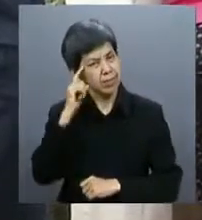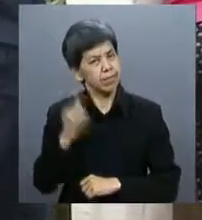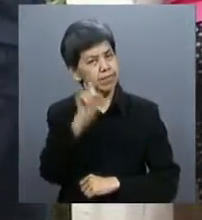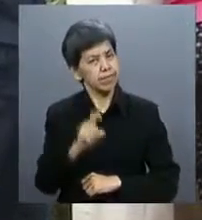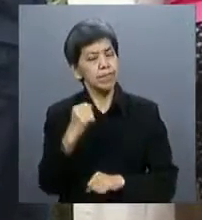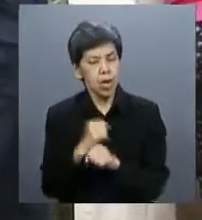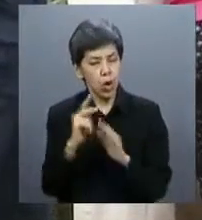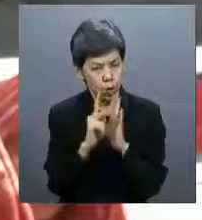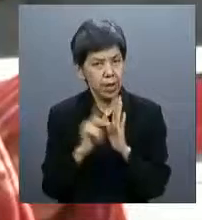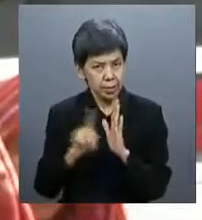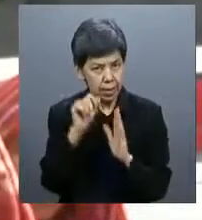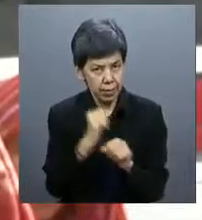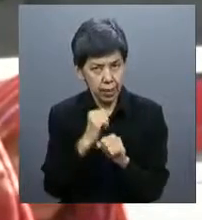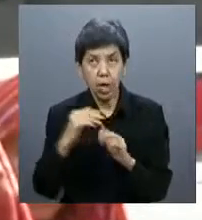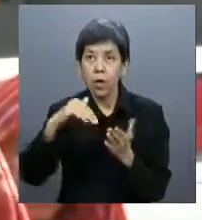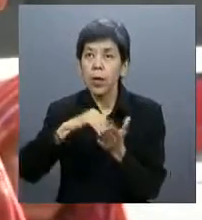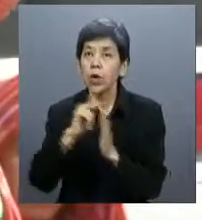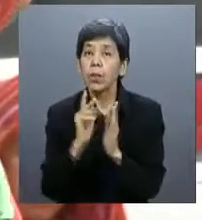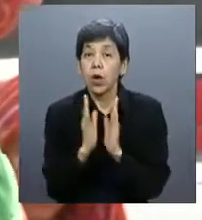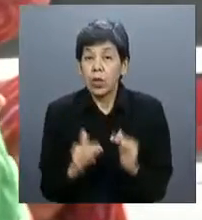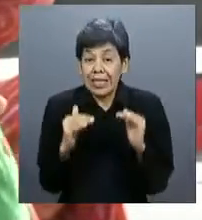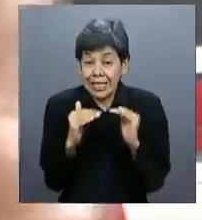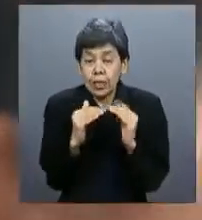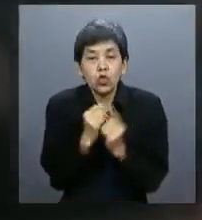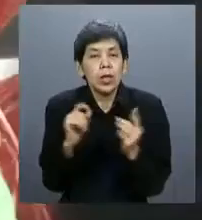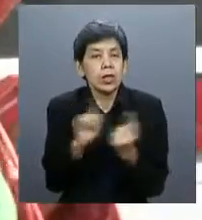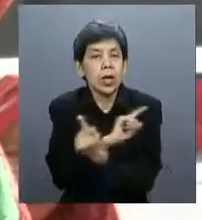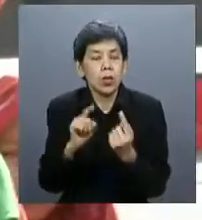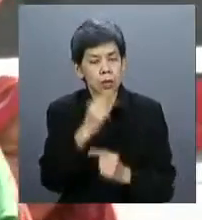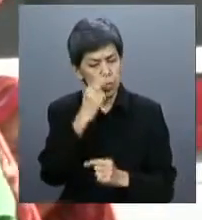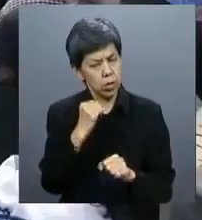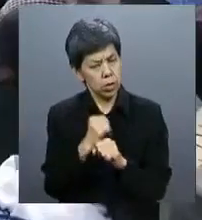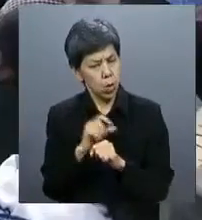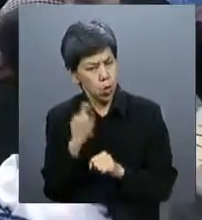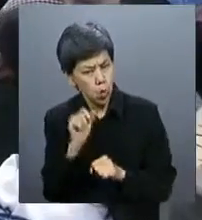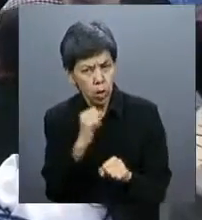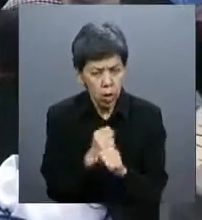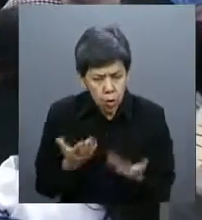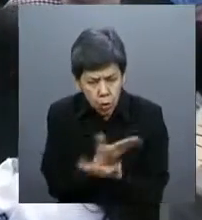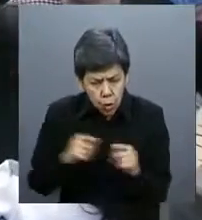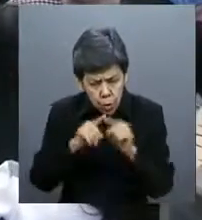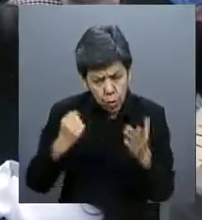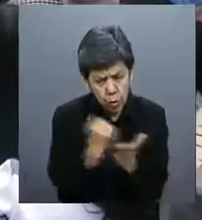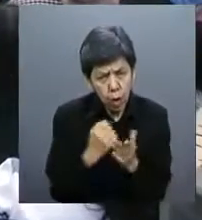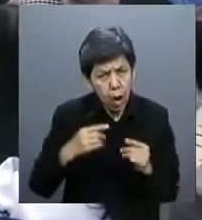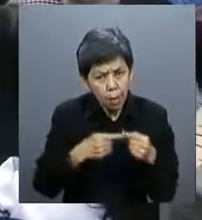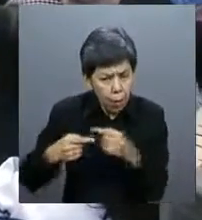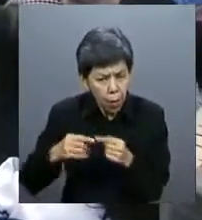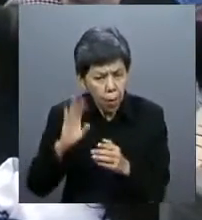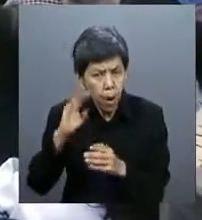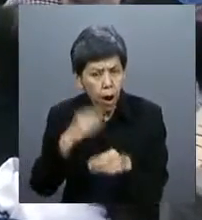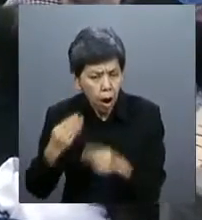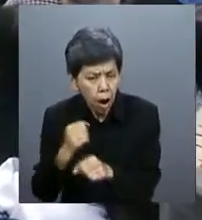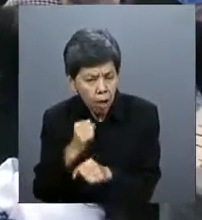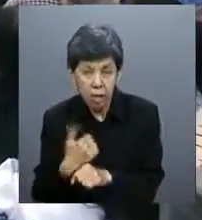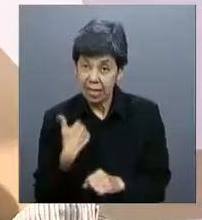จากนักกฎหมายศูนย์กฎหมายสิทธิมนุษยชนเพื่อสังคมว่าเป็นการเร่งรัดให้มีการต่อใบอนุญาตให้กับบริษัทเอกชน